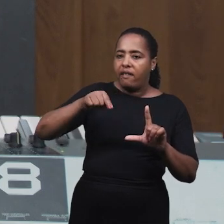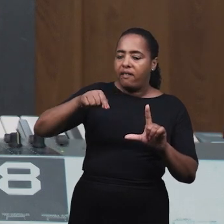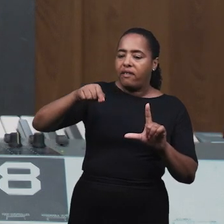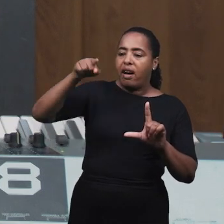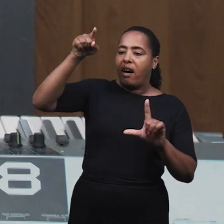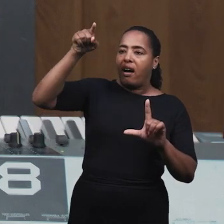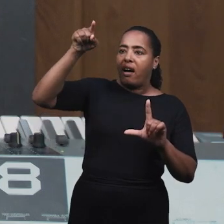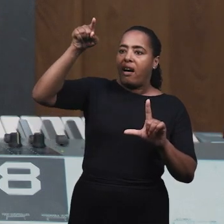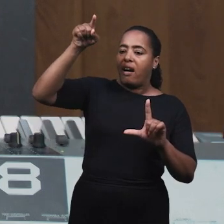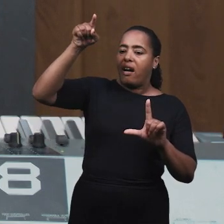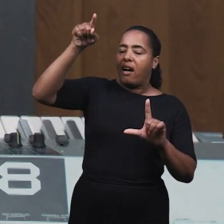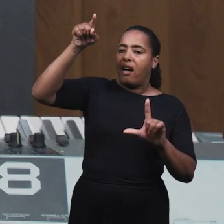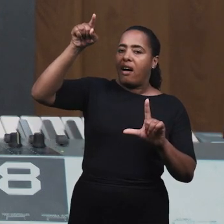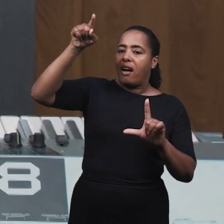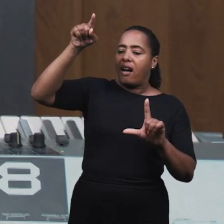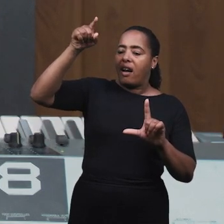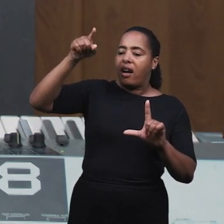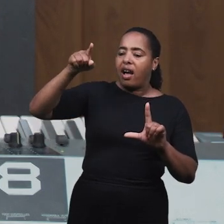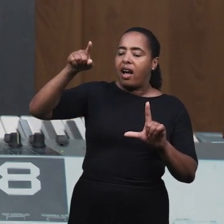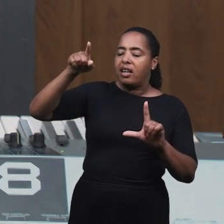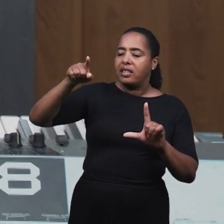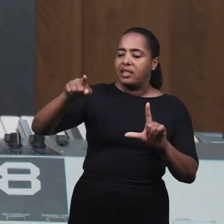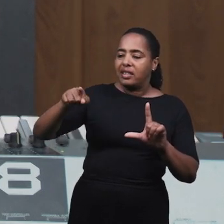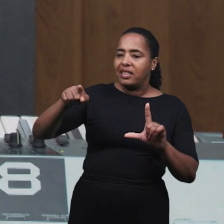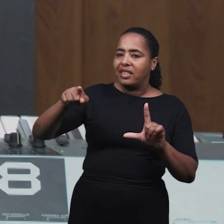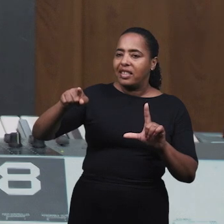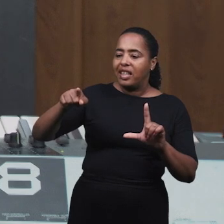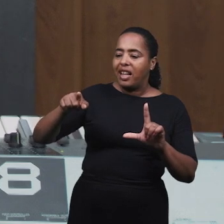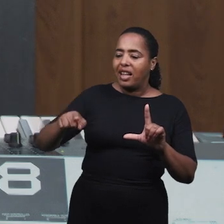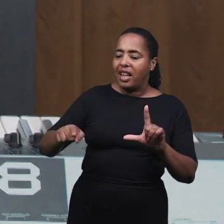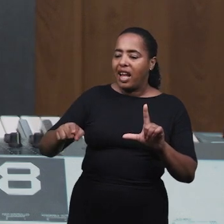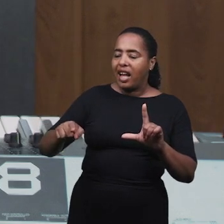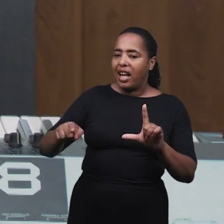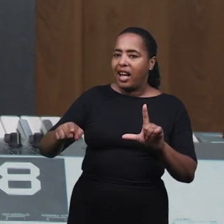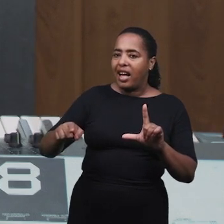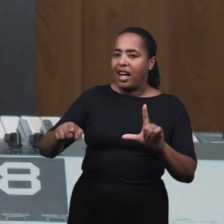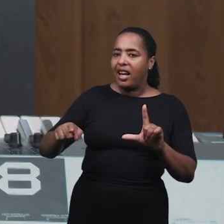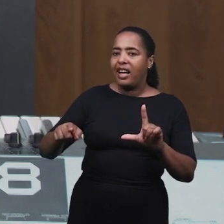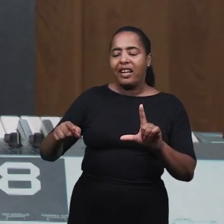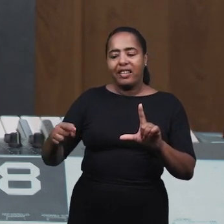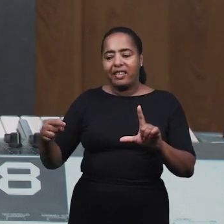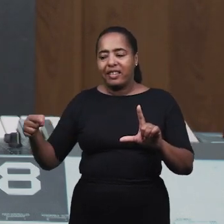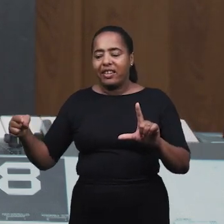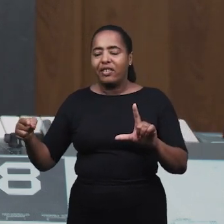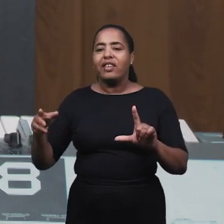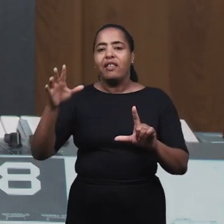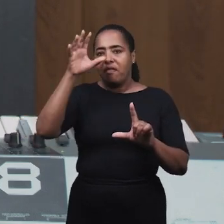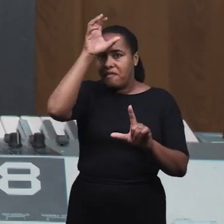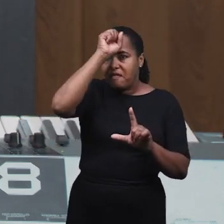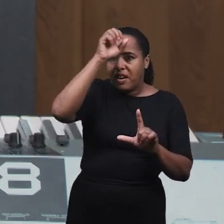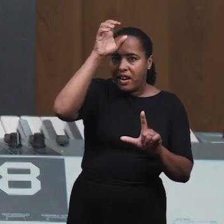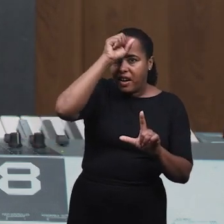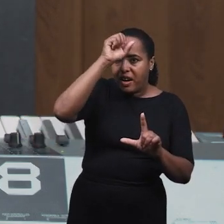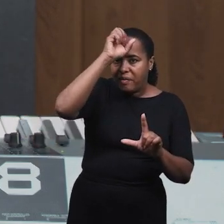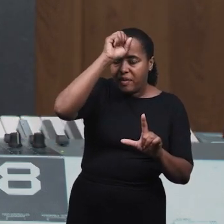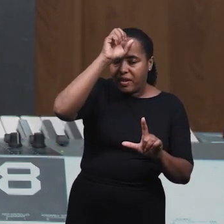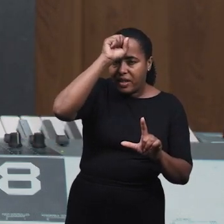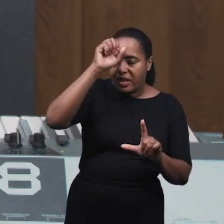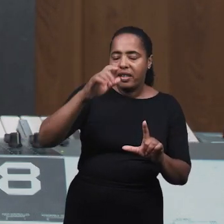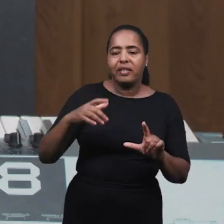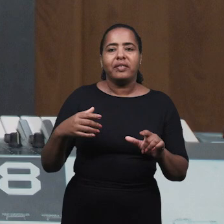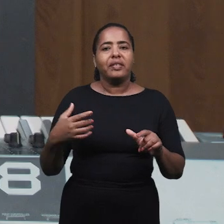aigu. Et on monte, on descend. Donc, vous allez apprendre ces